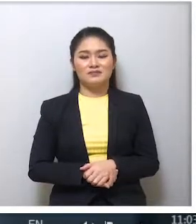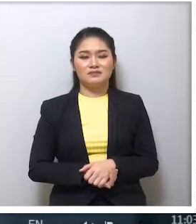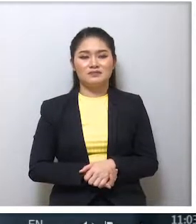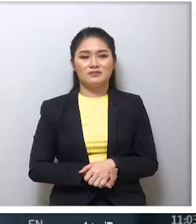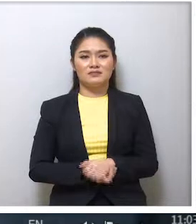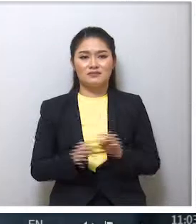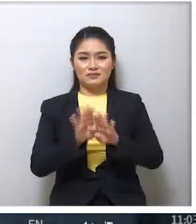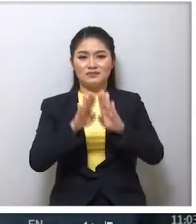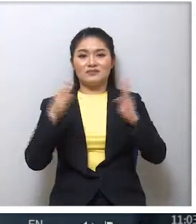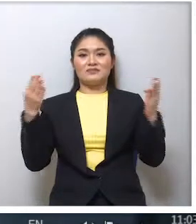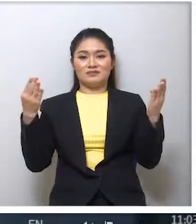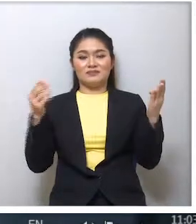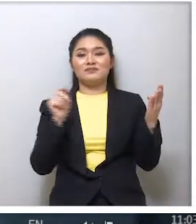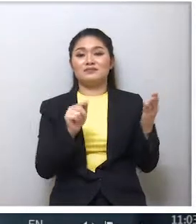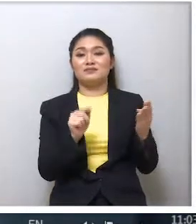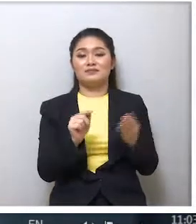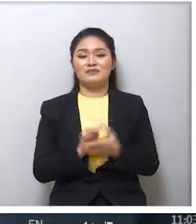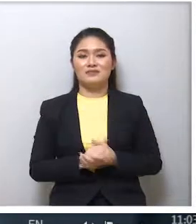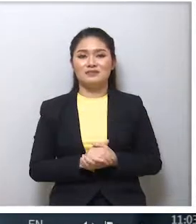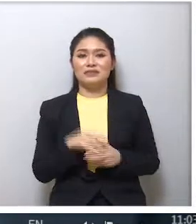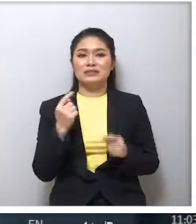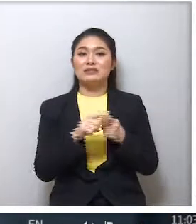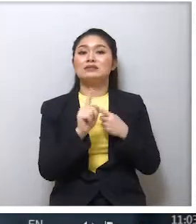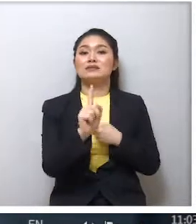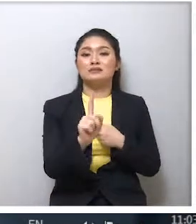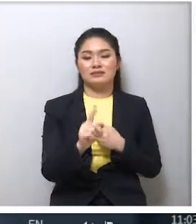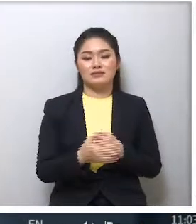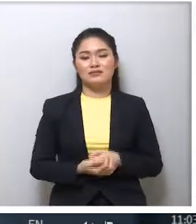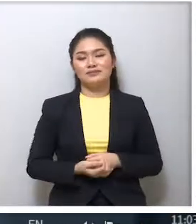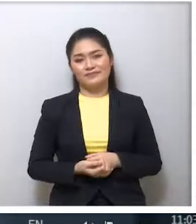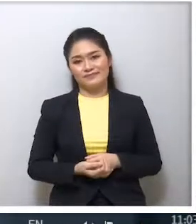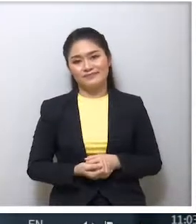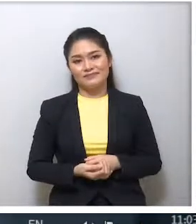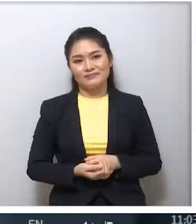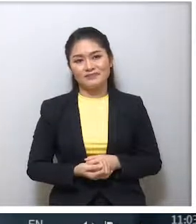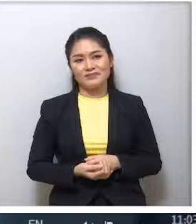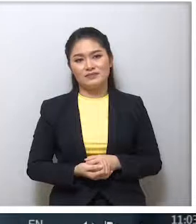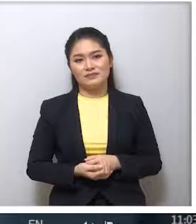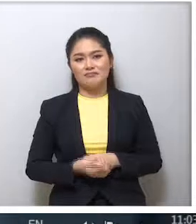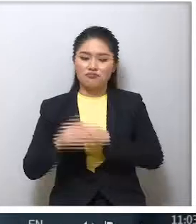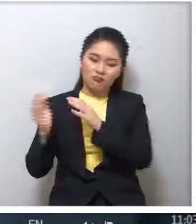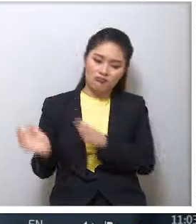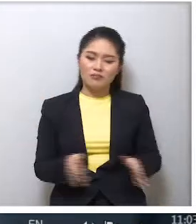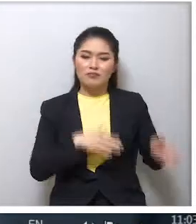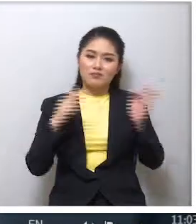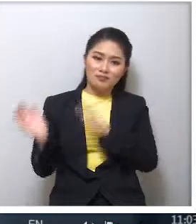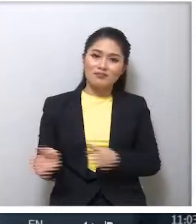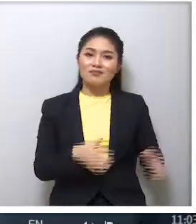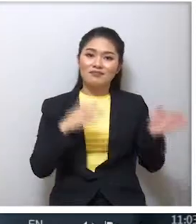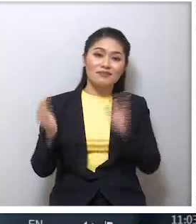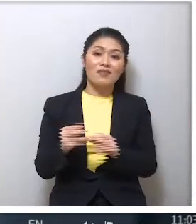โอเพนเข้าไปตรงนี้ใส่หมายเลข1ไว้เดี๋ยวภาพต่อไปก็จะรันเป็น2 3ไปให้เรื่อยๆนะ